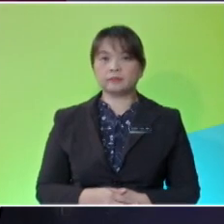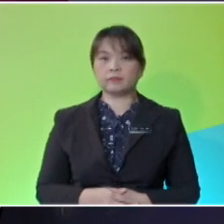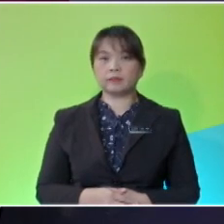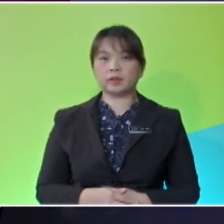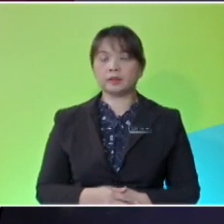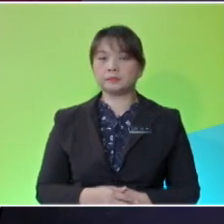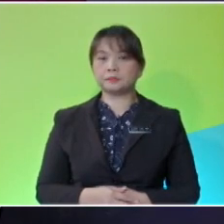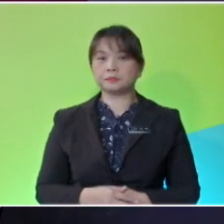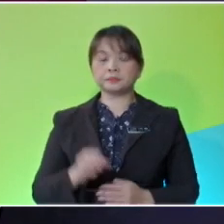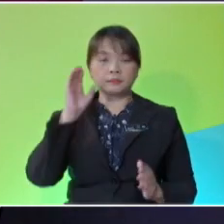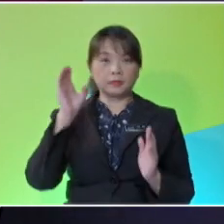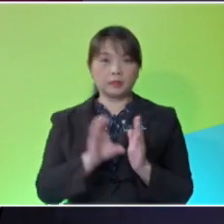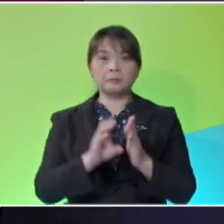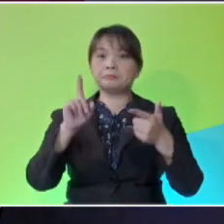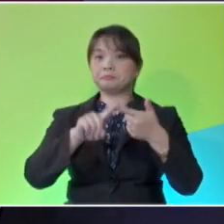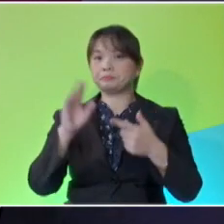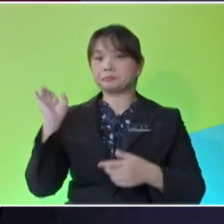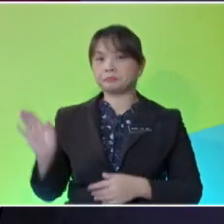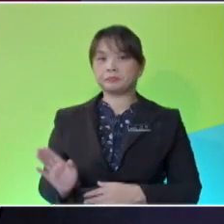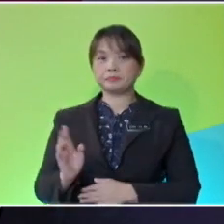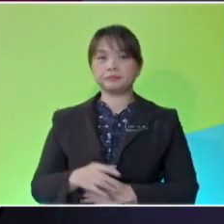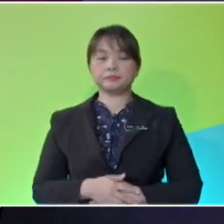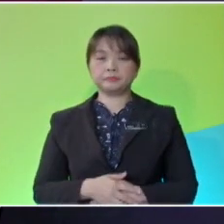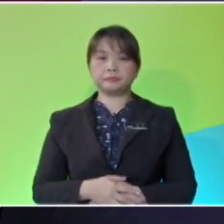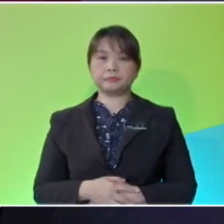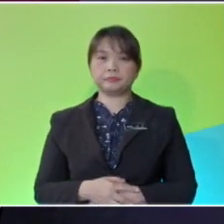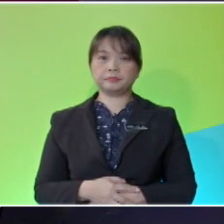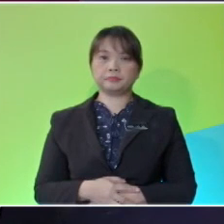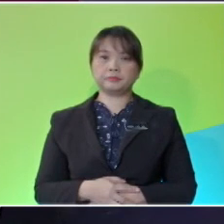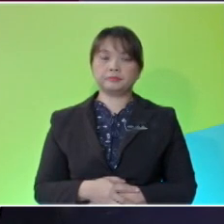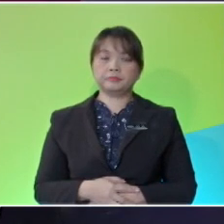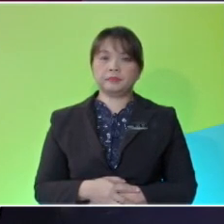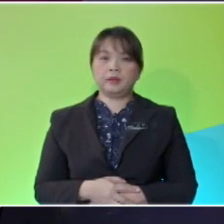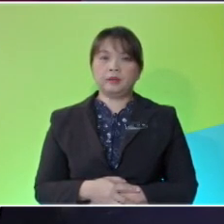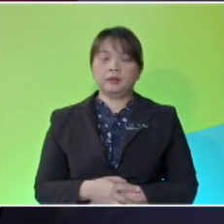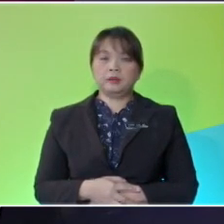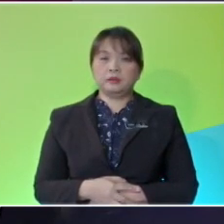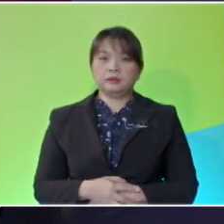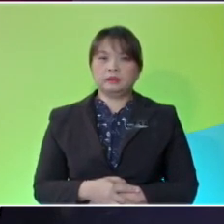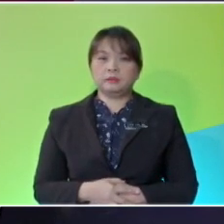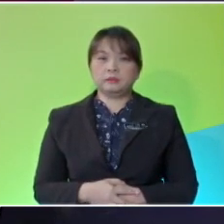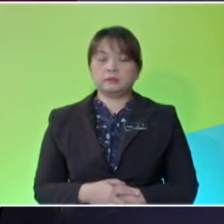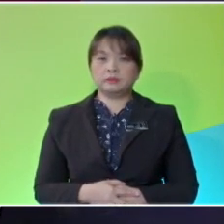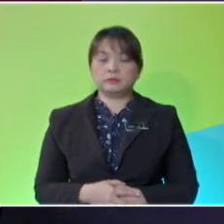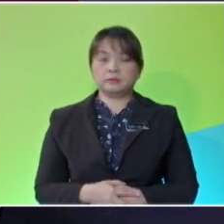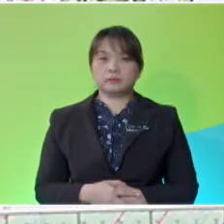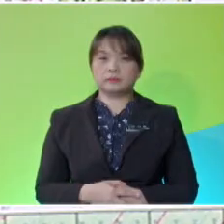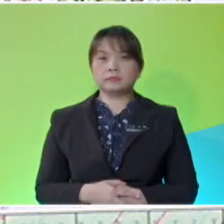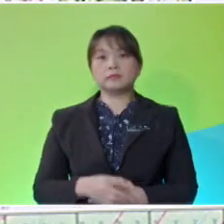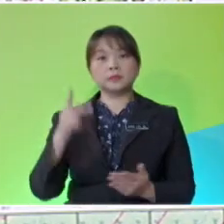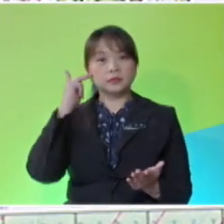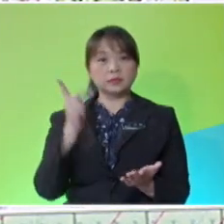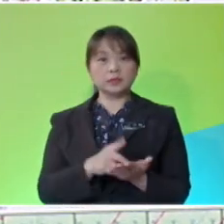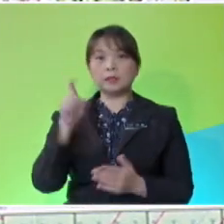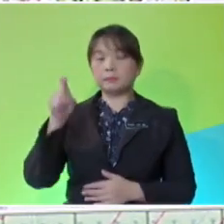Mbak yang kedua yang atas tuh Na mirackie pasti kawasan